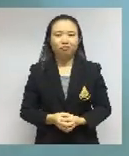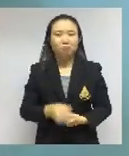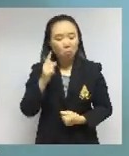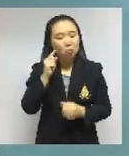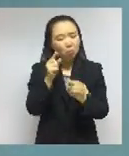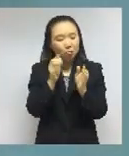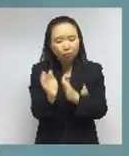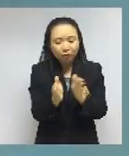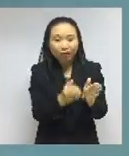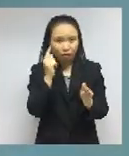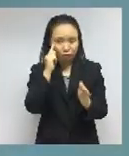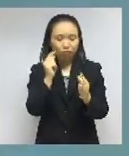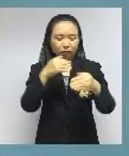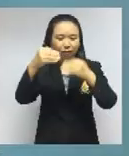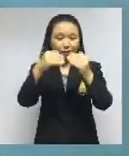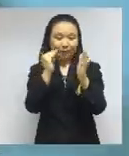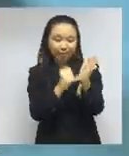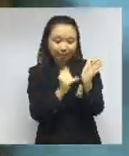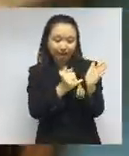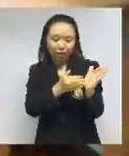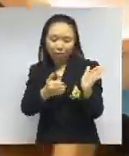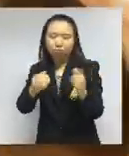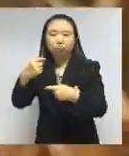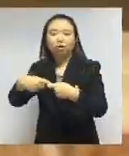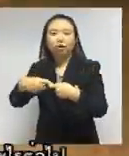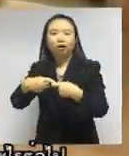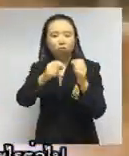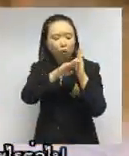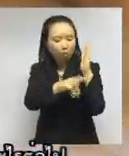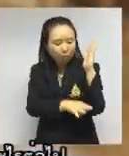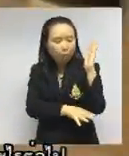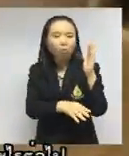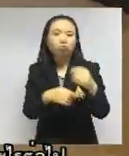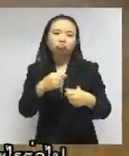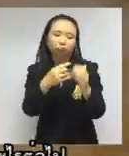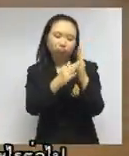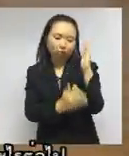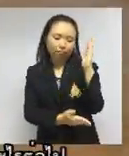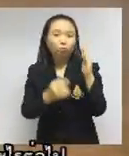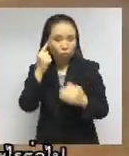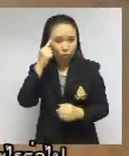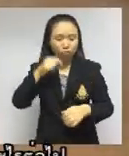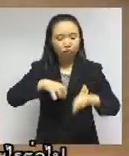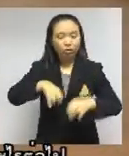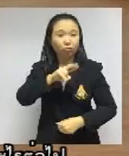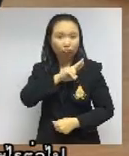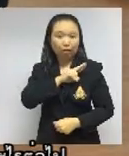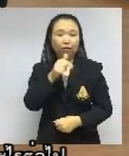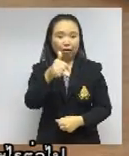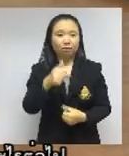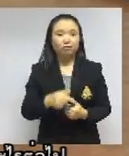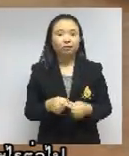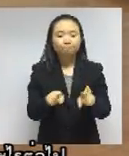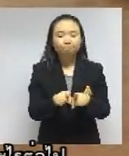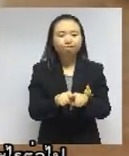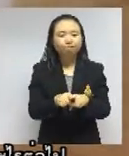ไรและเรียงลำดับการทำกิจกรรมจากง่ายไปหายากและนักเรียนสามารถรู้และจัดการตนเองได้ว่